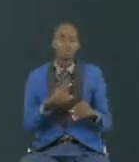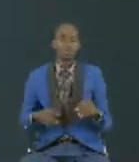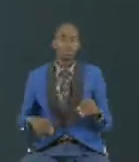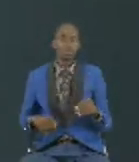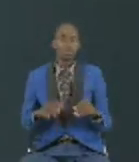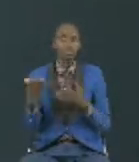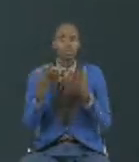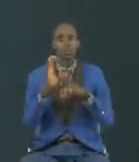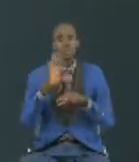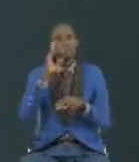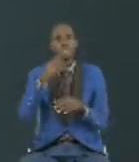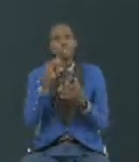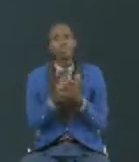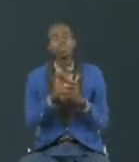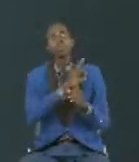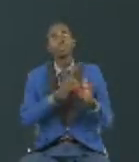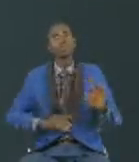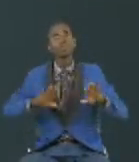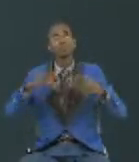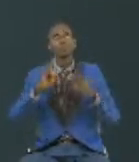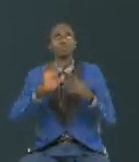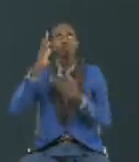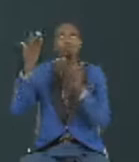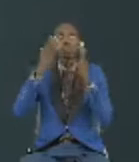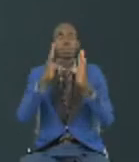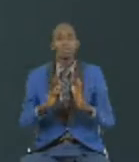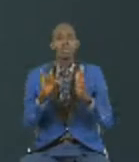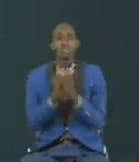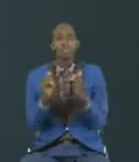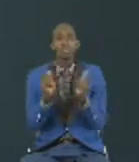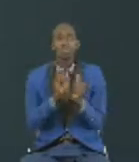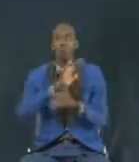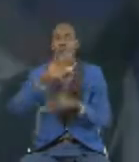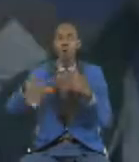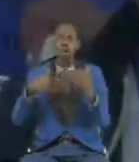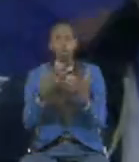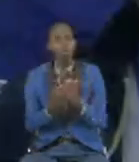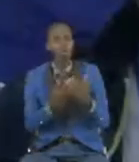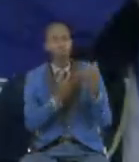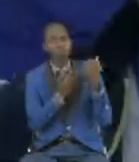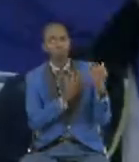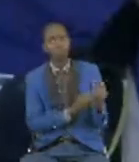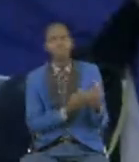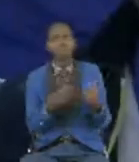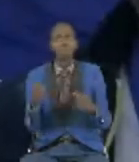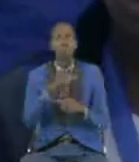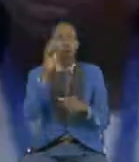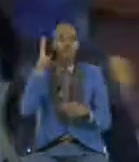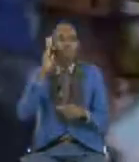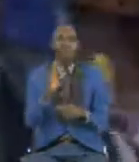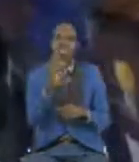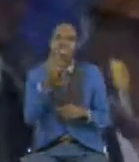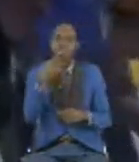serviteurs, donne à tes serviteurs d'annoncer ta parole avec une pleine assurance. Pas